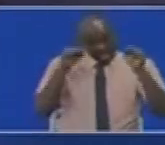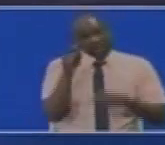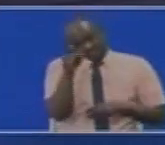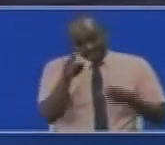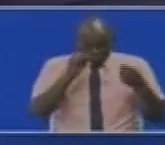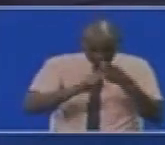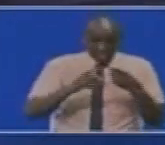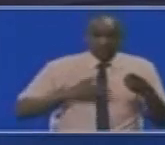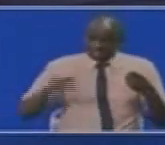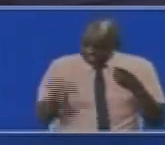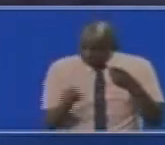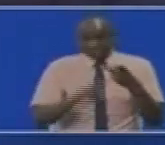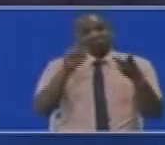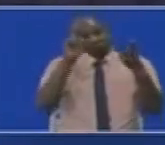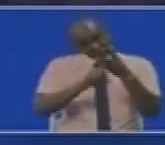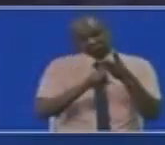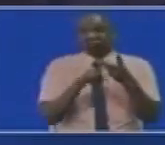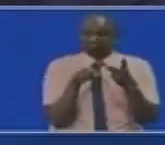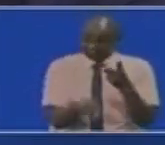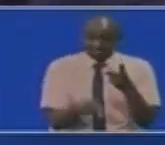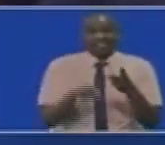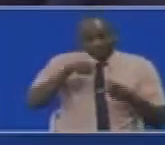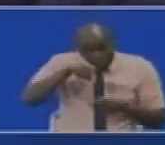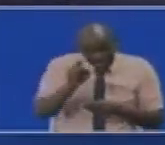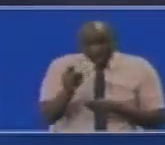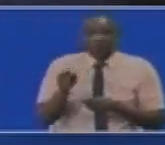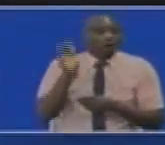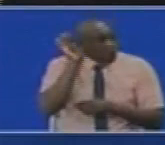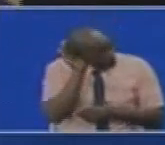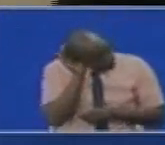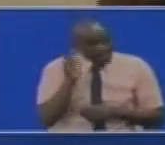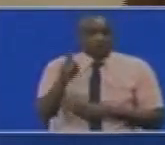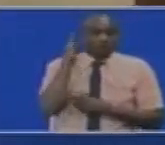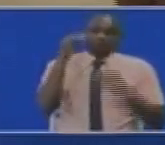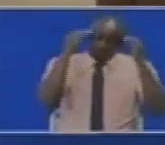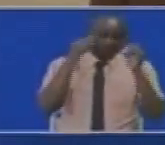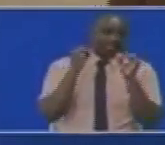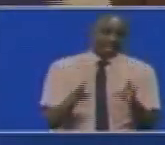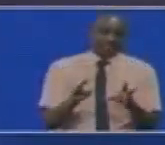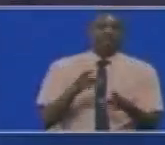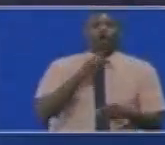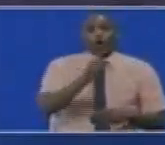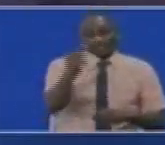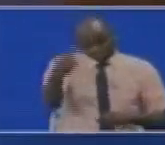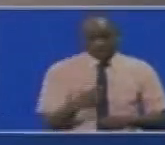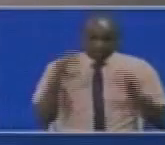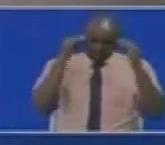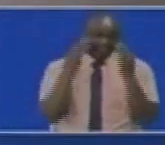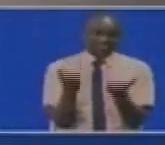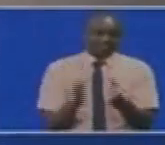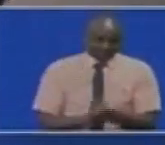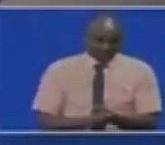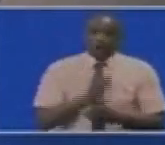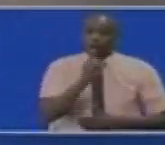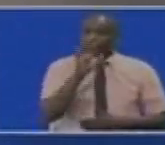Oroko na katibu mkuu Ouma Oluga, baada ya kukosa kutii amri iliyowataka kufika mbele ya mahakama hiyo.